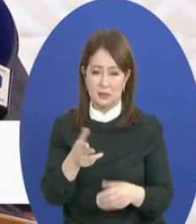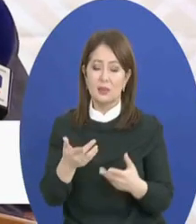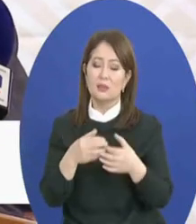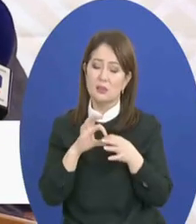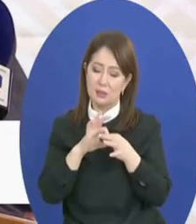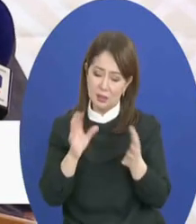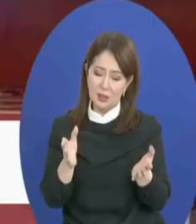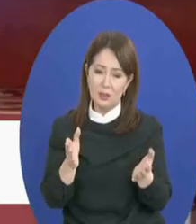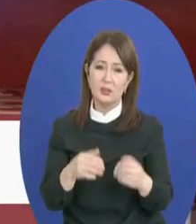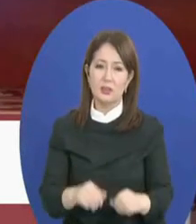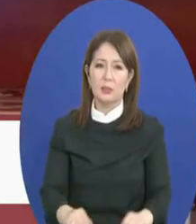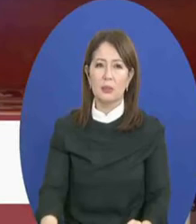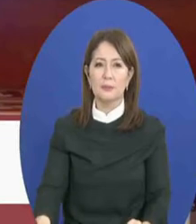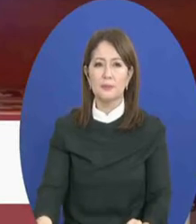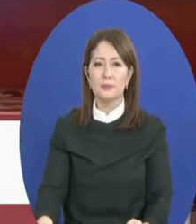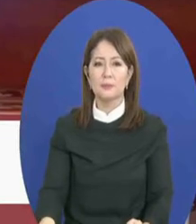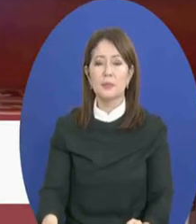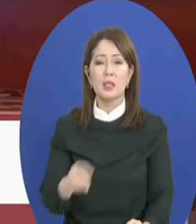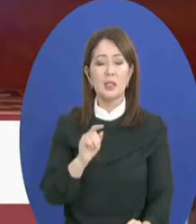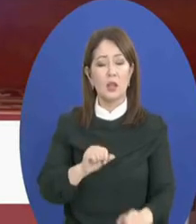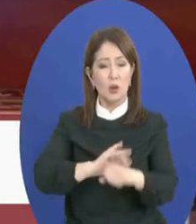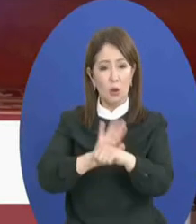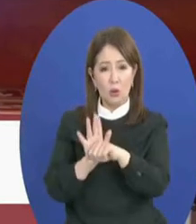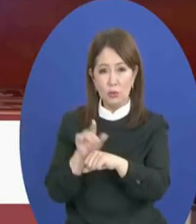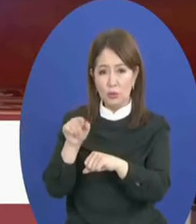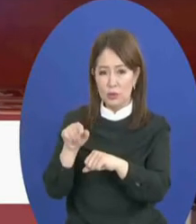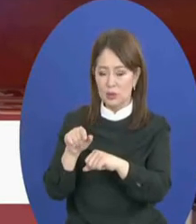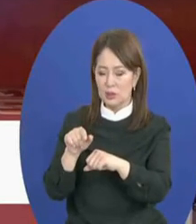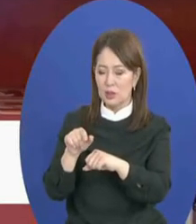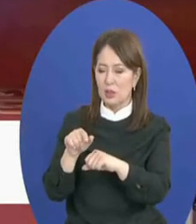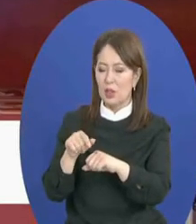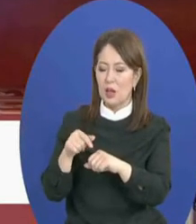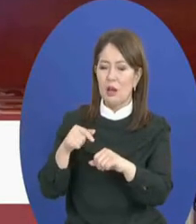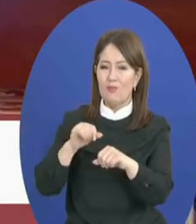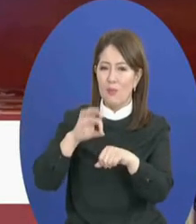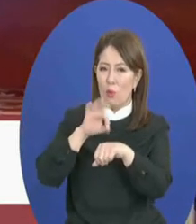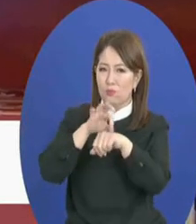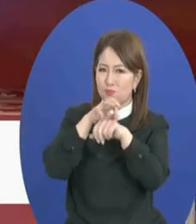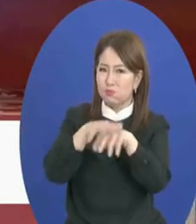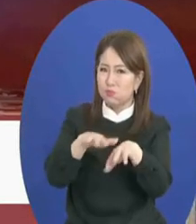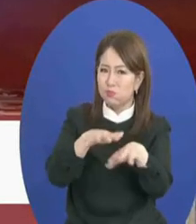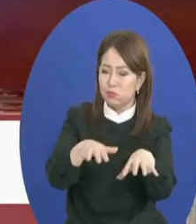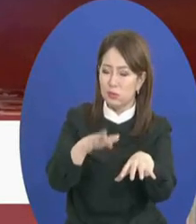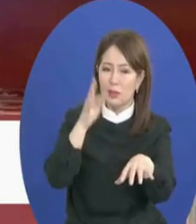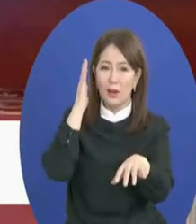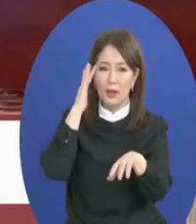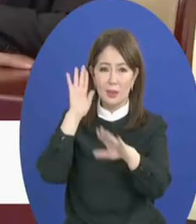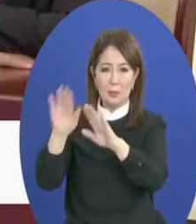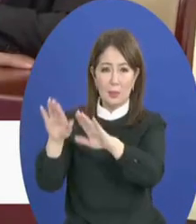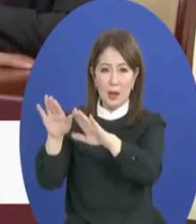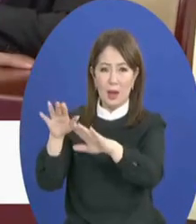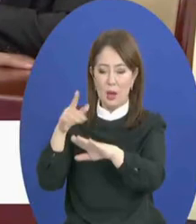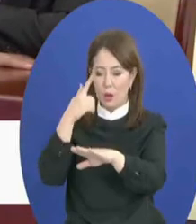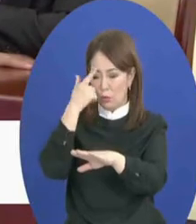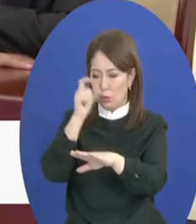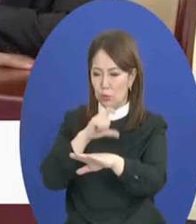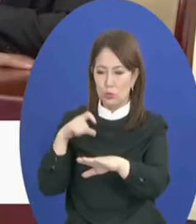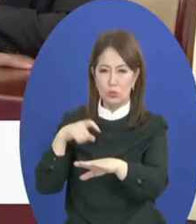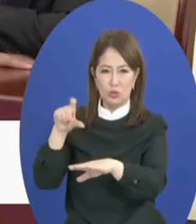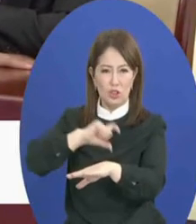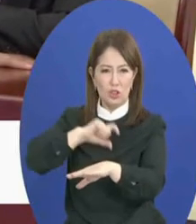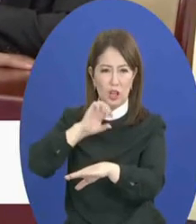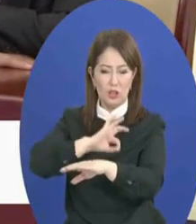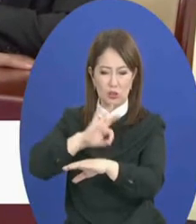таалга нэгдэж байна гэсэн. За харин коронавирусны цар тахлын үед гадаадын улс орнууд дахь Монгол иргэдийнхээ эрх ашгийг хохироохгүй